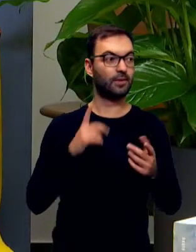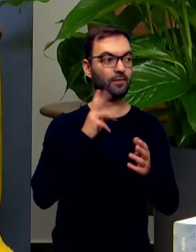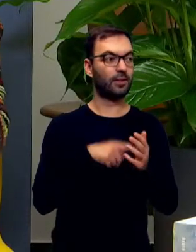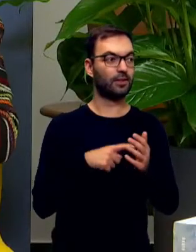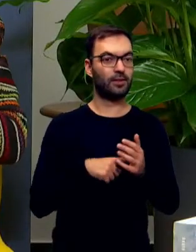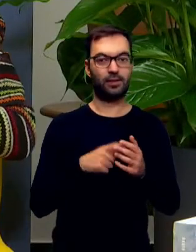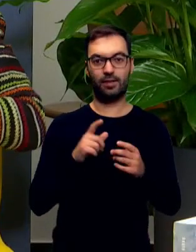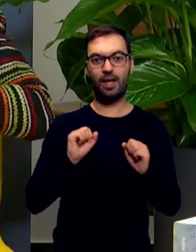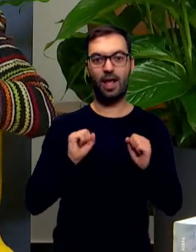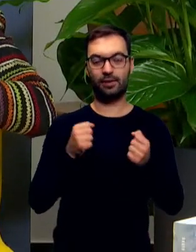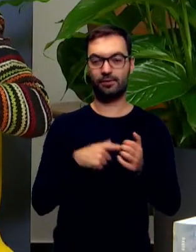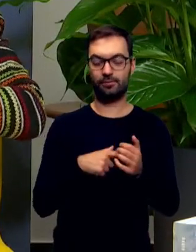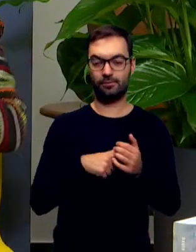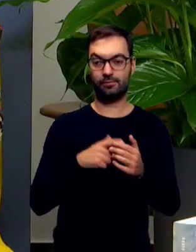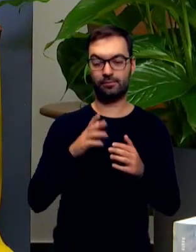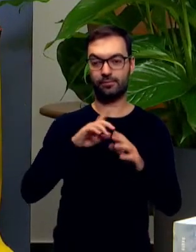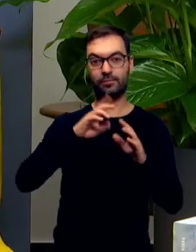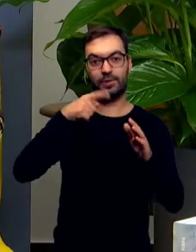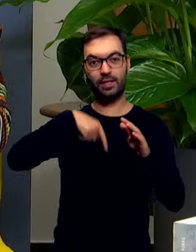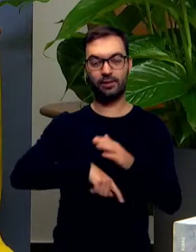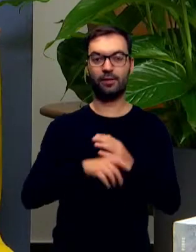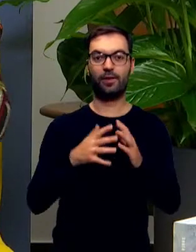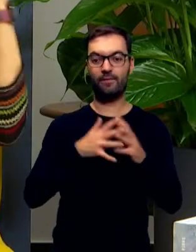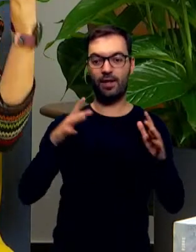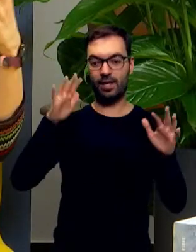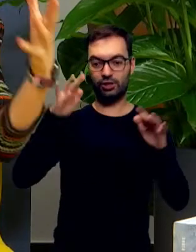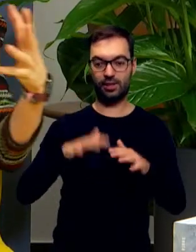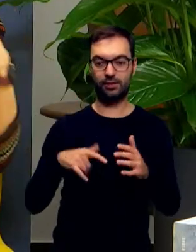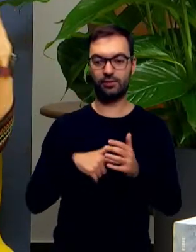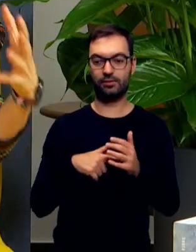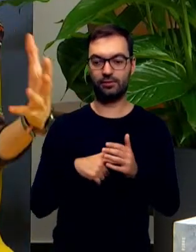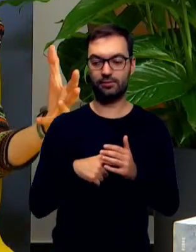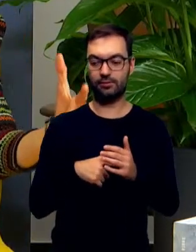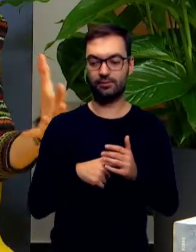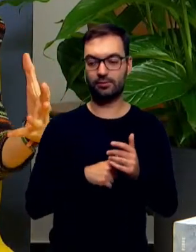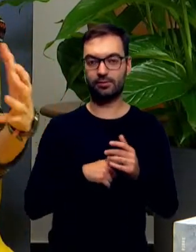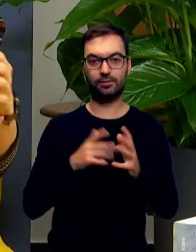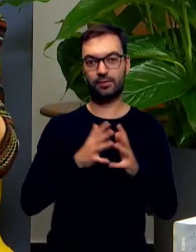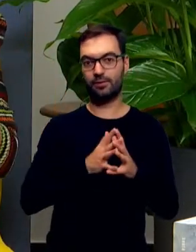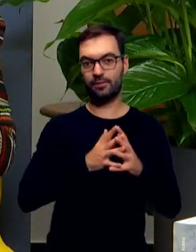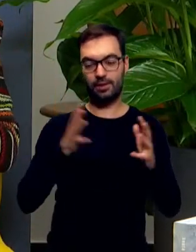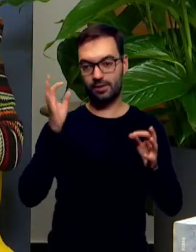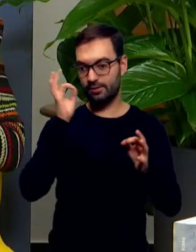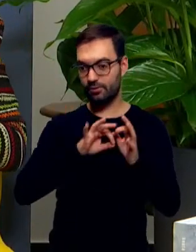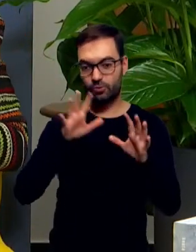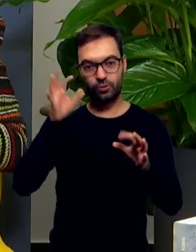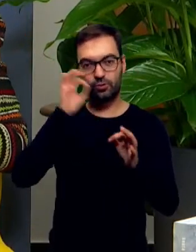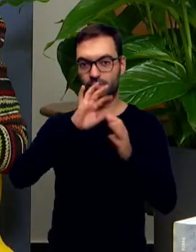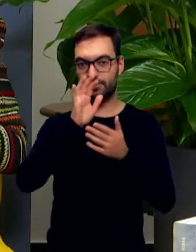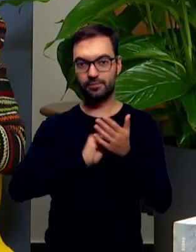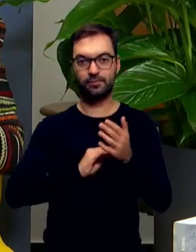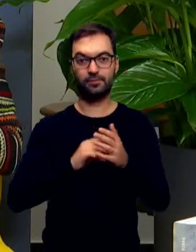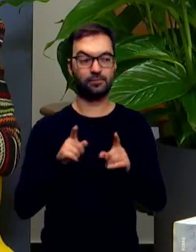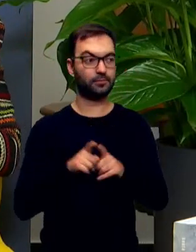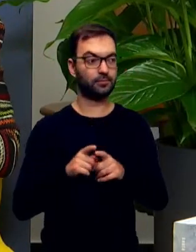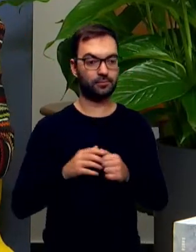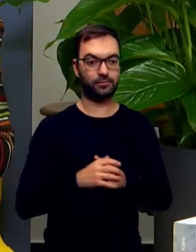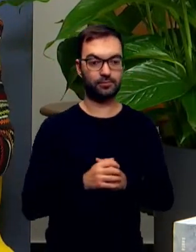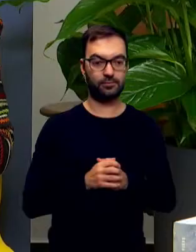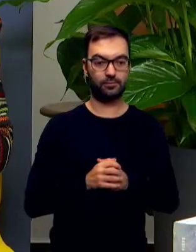zwłaszcza właśnie ta akcja w jaskini Wielkiej Śnieżnej, to jest po prostu ogrom szczegółów i też wzrasta